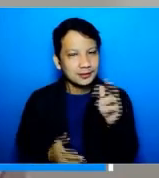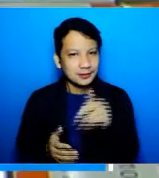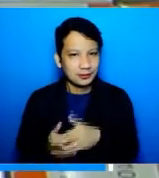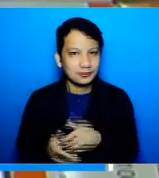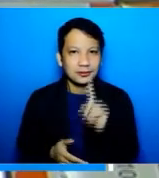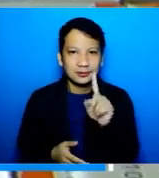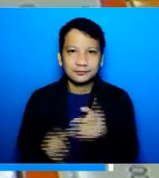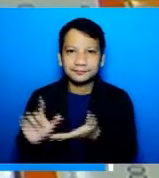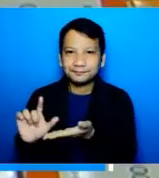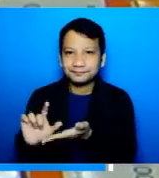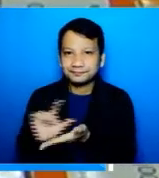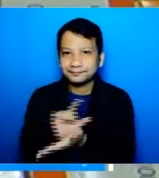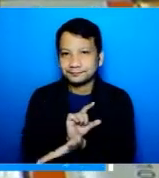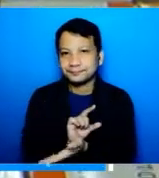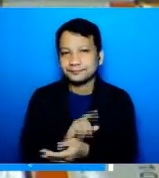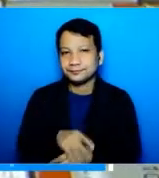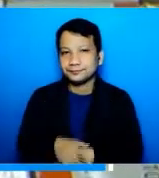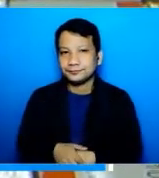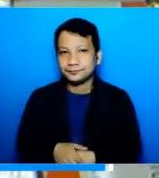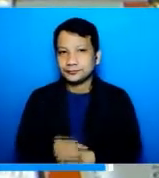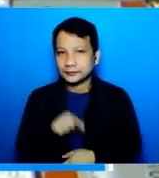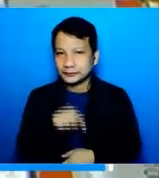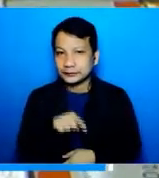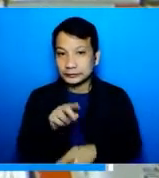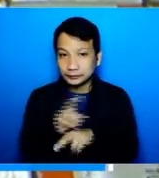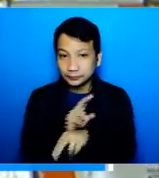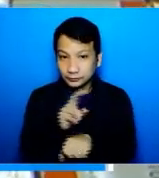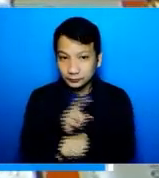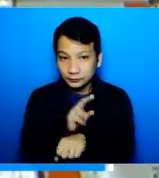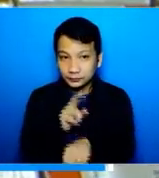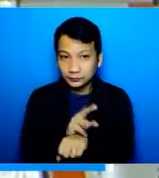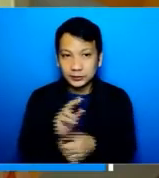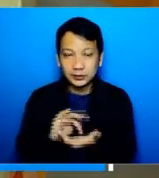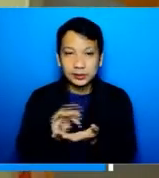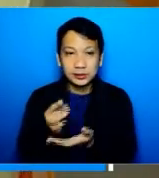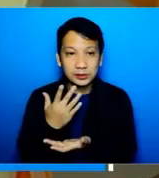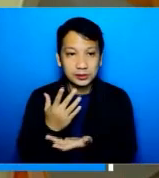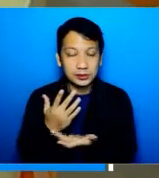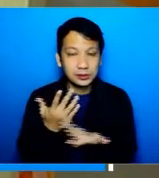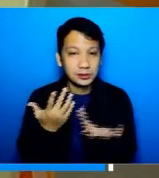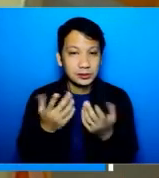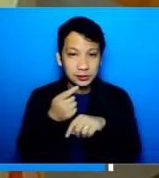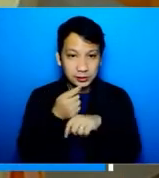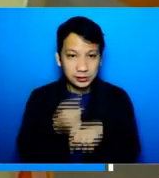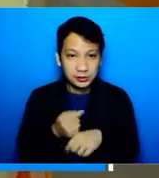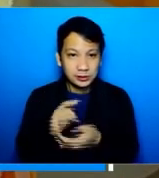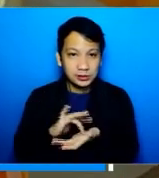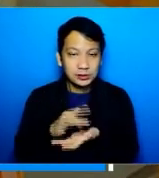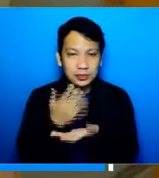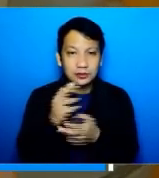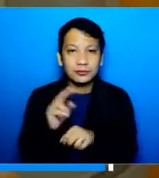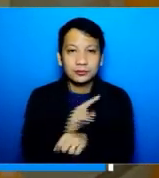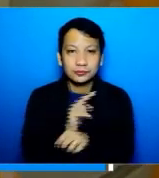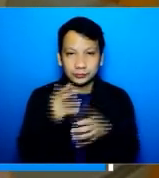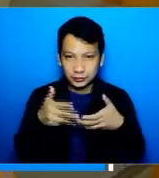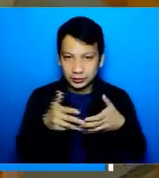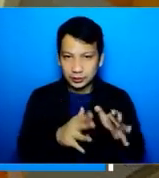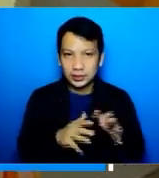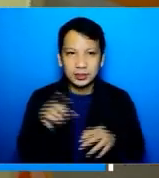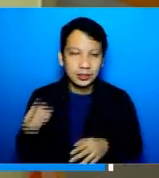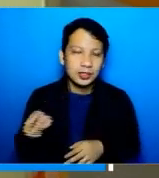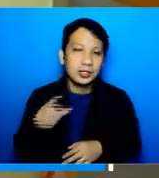vial. Ginagamit ang Remdesivir bilang COVID-19 treatment sa ilalim ng Compassionate Special Permit ng Food and